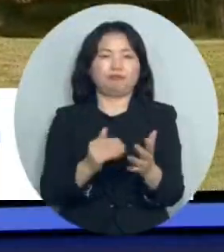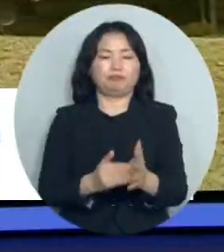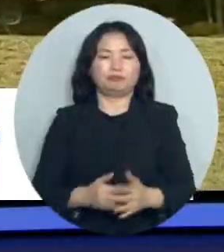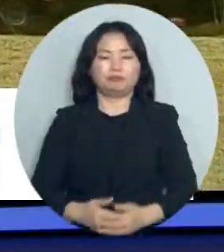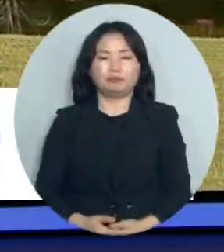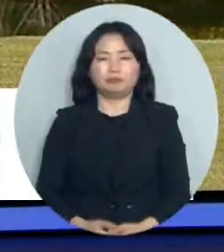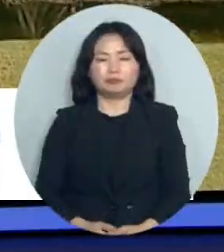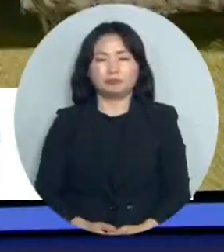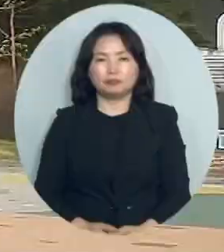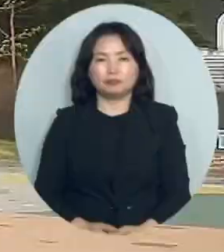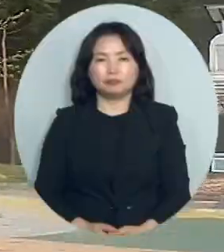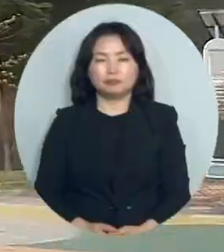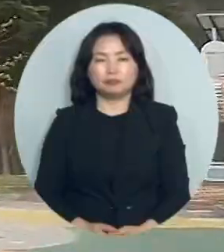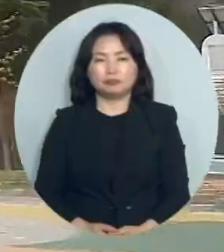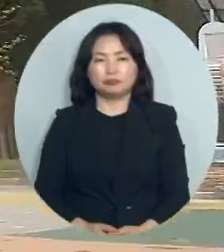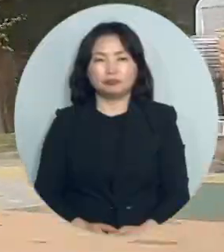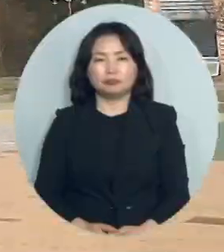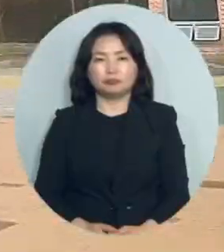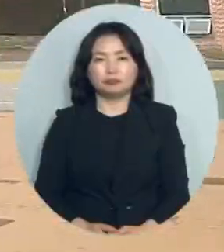입니다